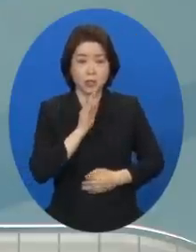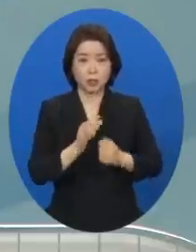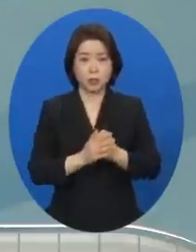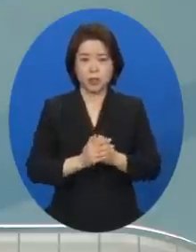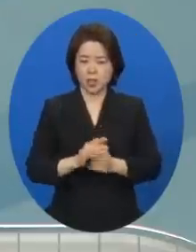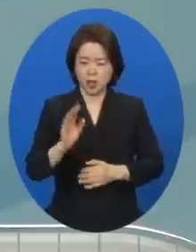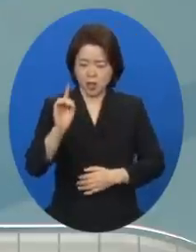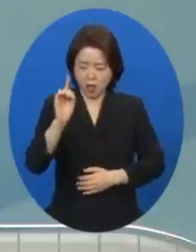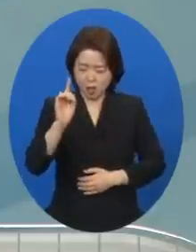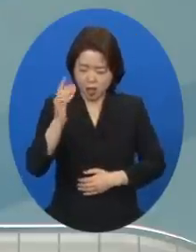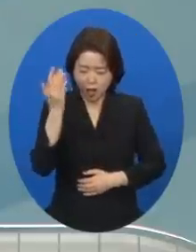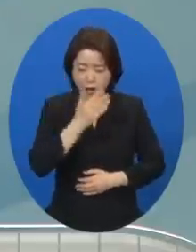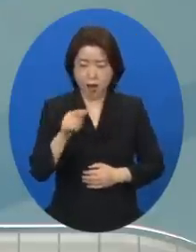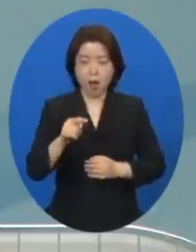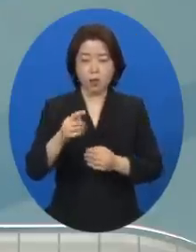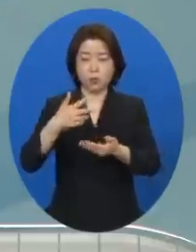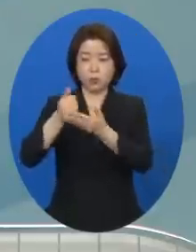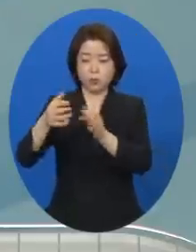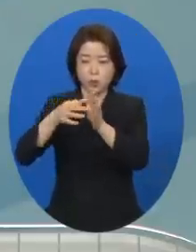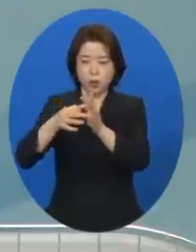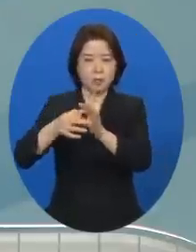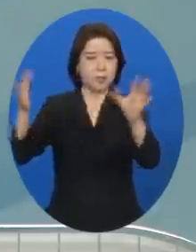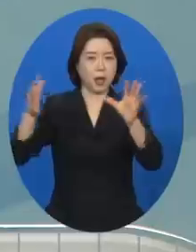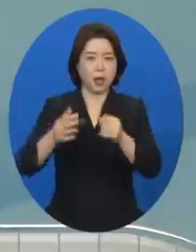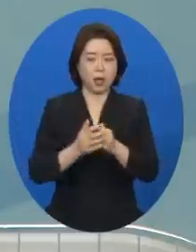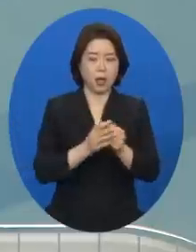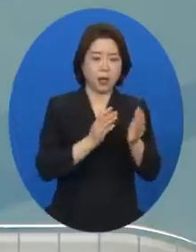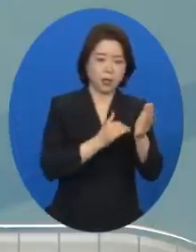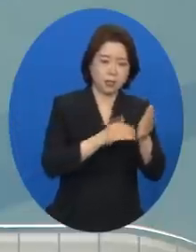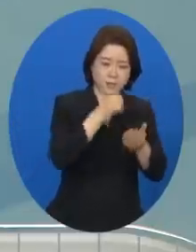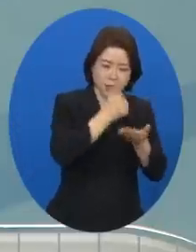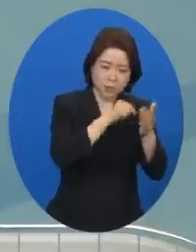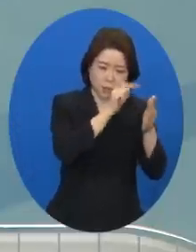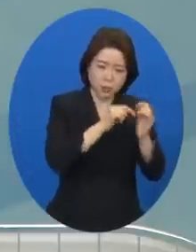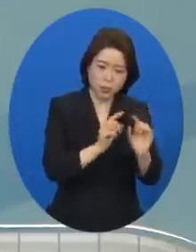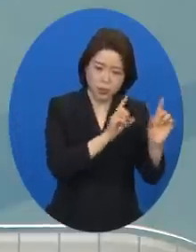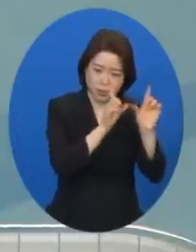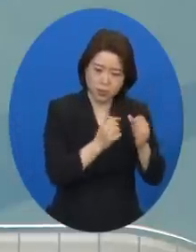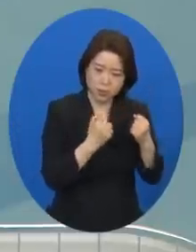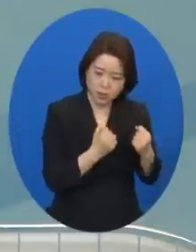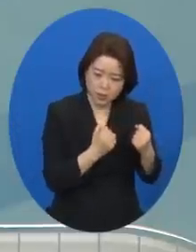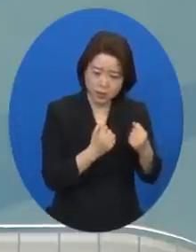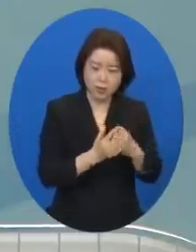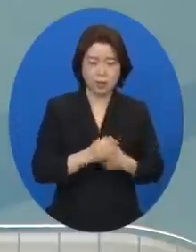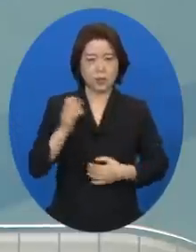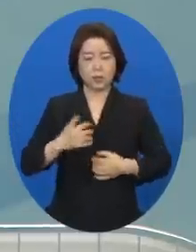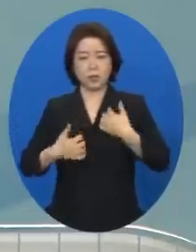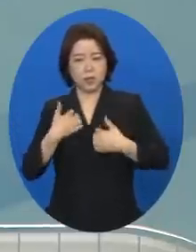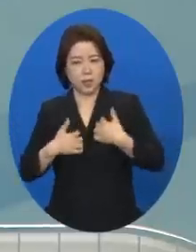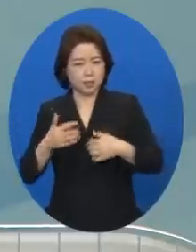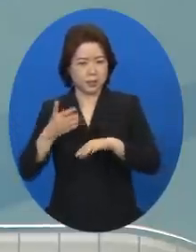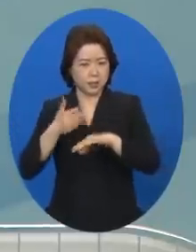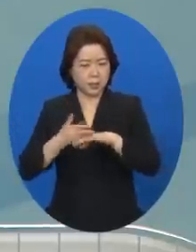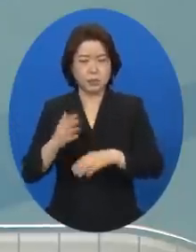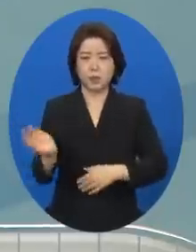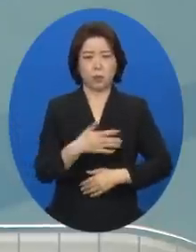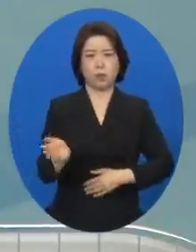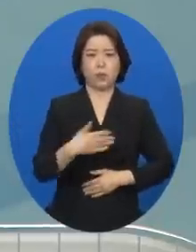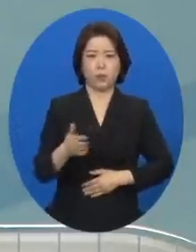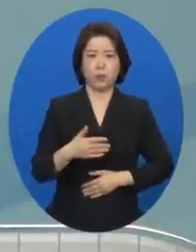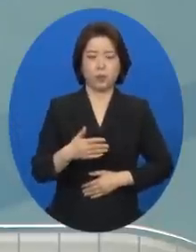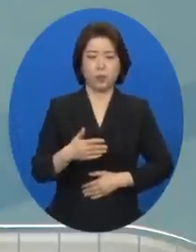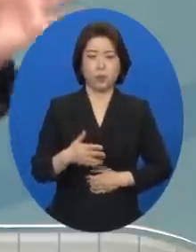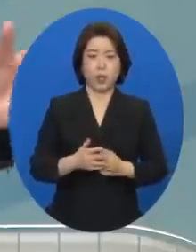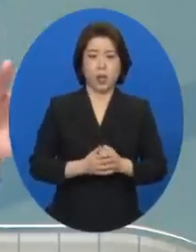주님과의 관계가 다 끊어져 있어요 은밀한 죄 속에 살지 어 그리고 전혀 기쁨도 감사도 없죠